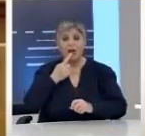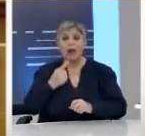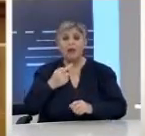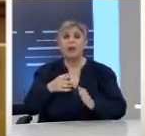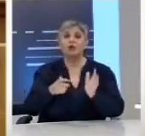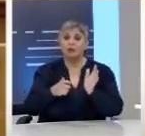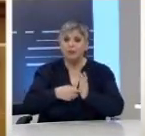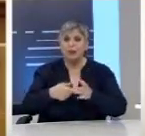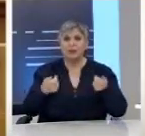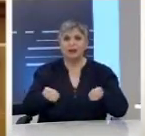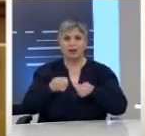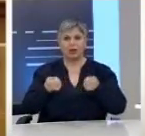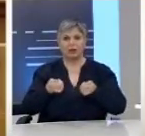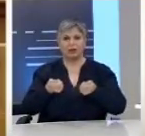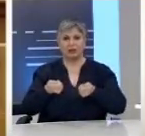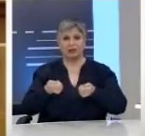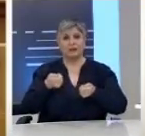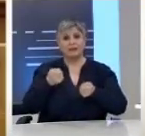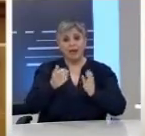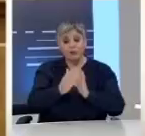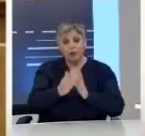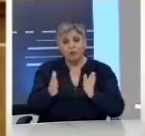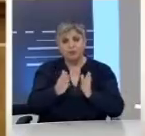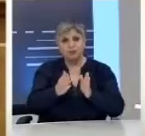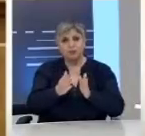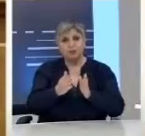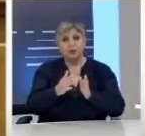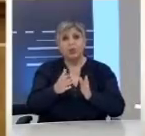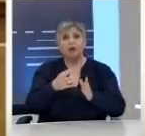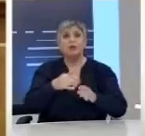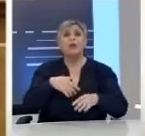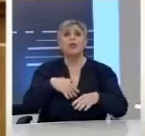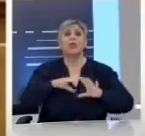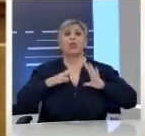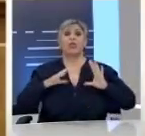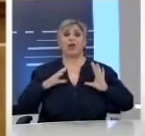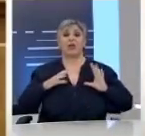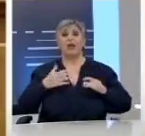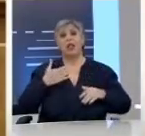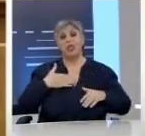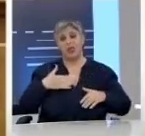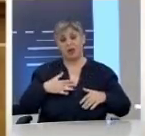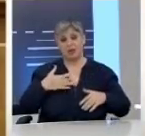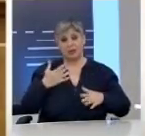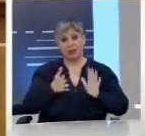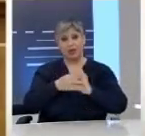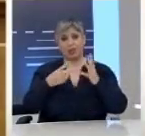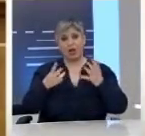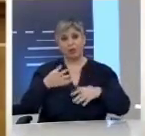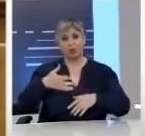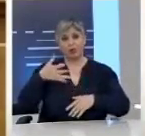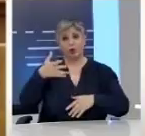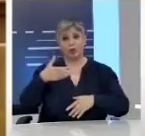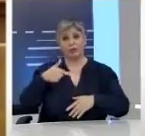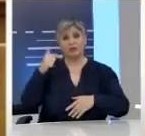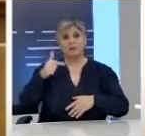διότι πρέπει να είναι ενήλικας και πρέπει να έχει τα μυαλά του γερά για να παίρνει τέτοιες αποφάσεις. Μα